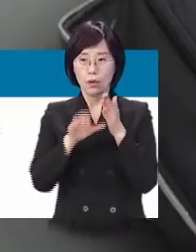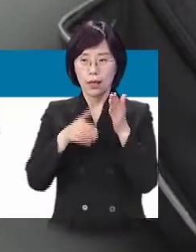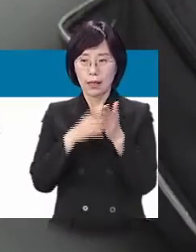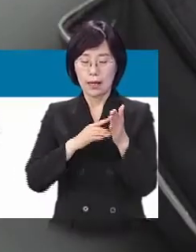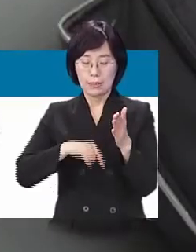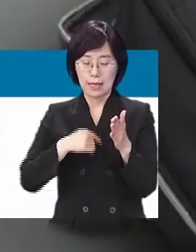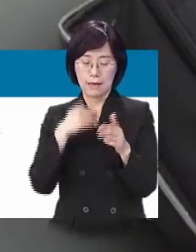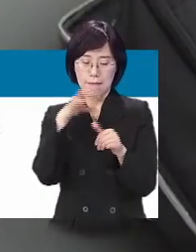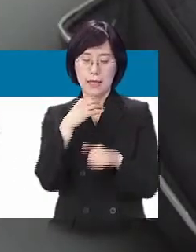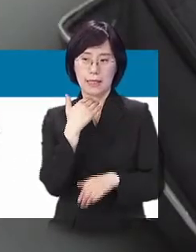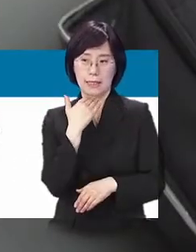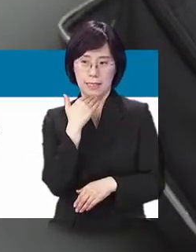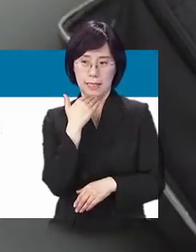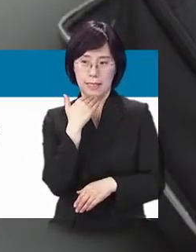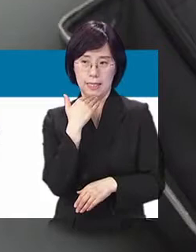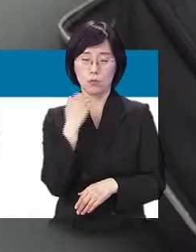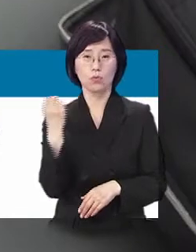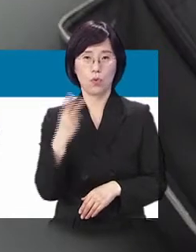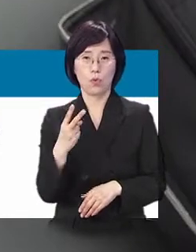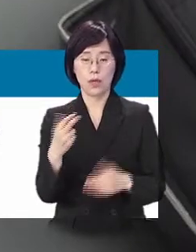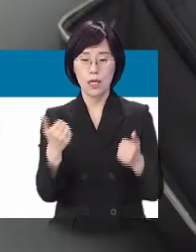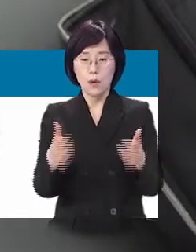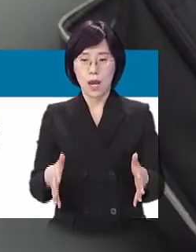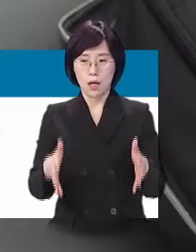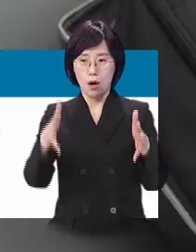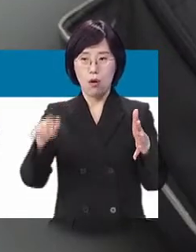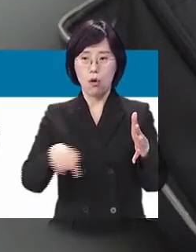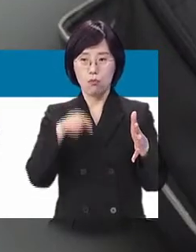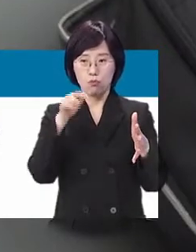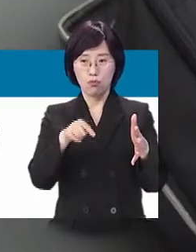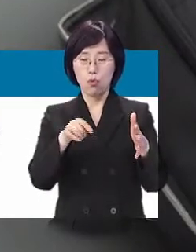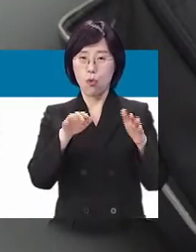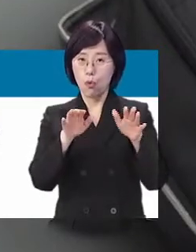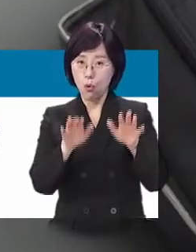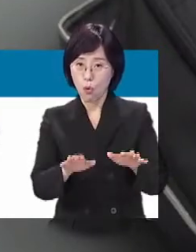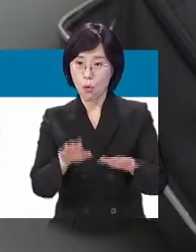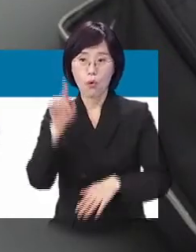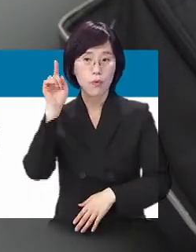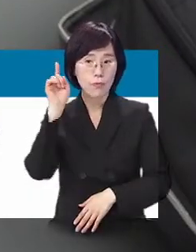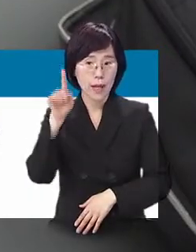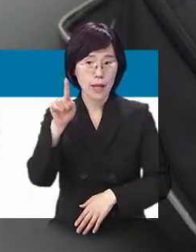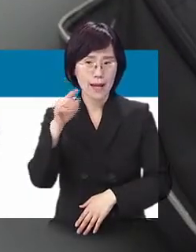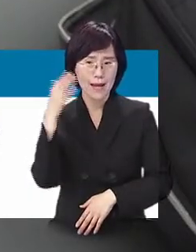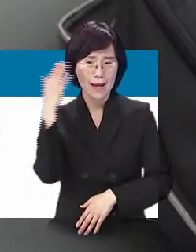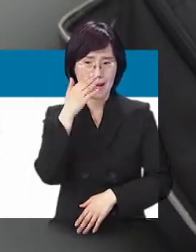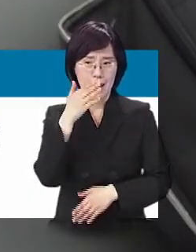자가 대기토록 하고 의회 건물에 대해서는 오늘 내일